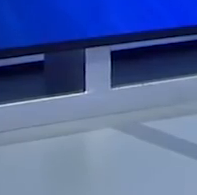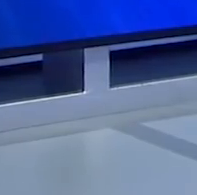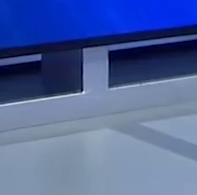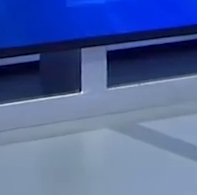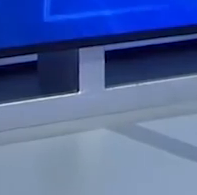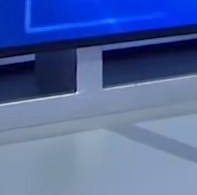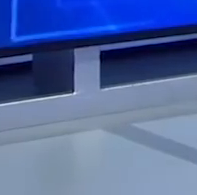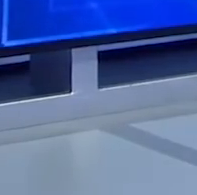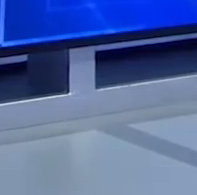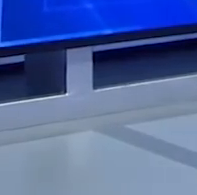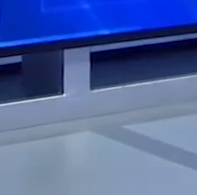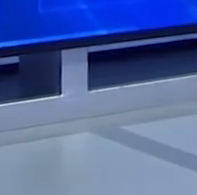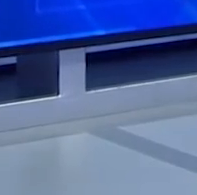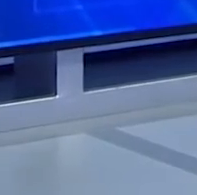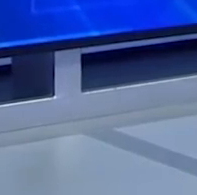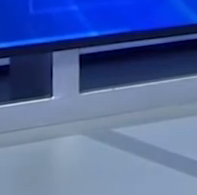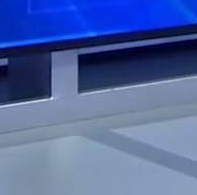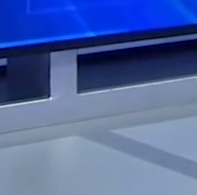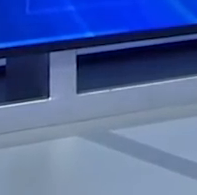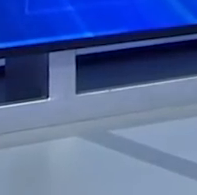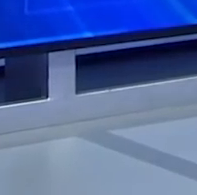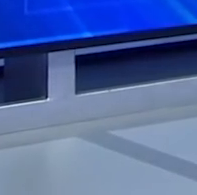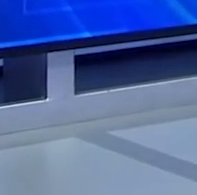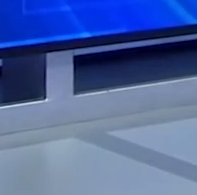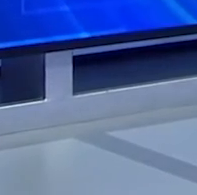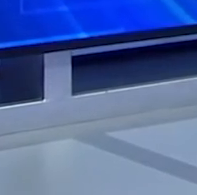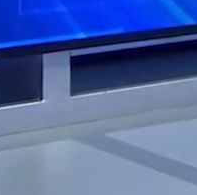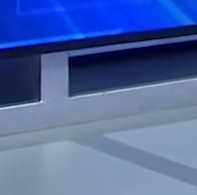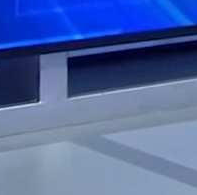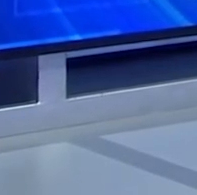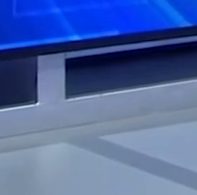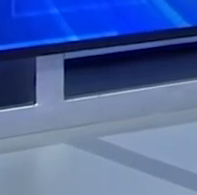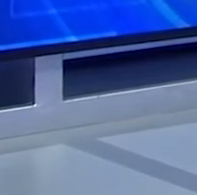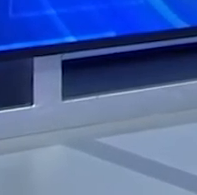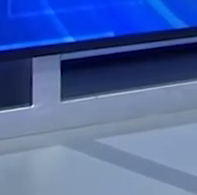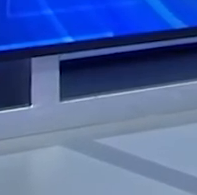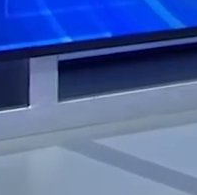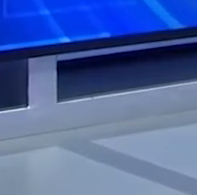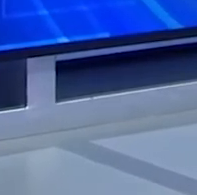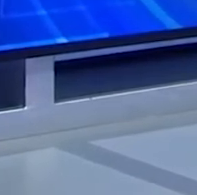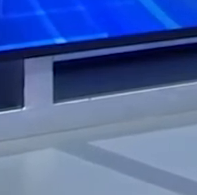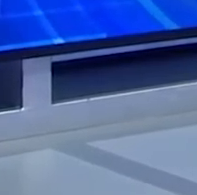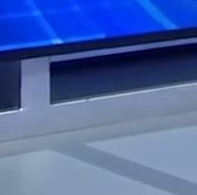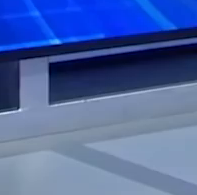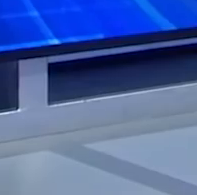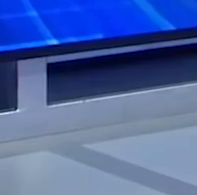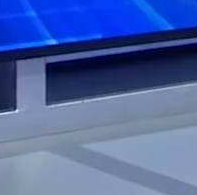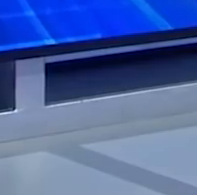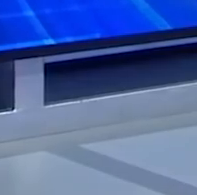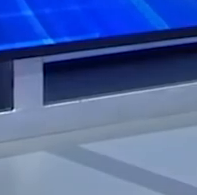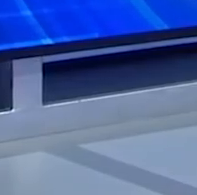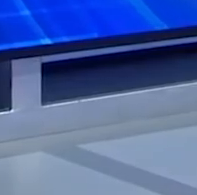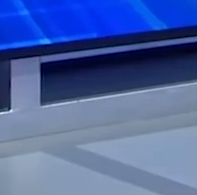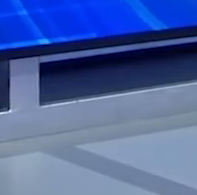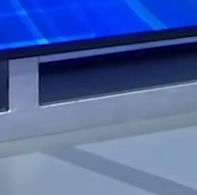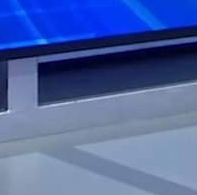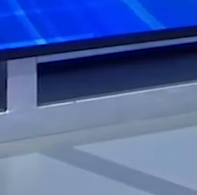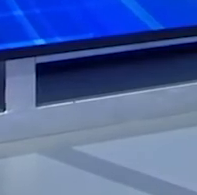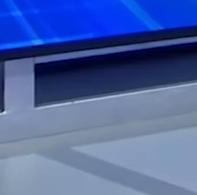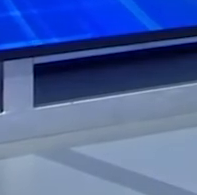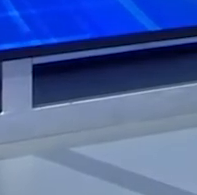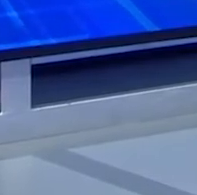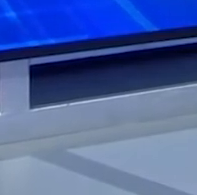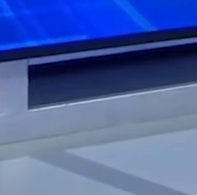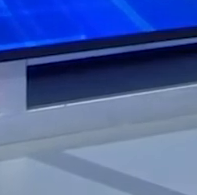Pirma na lang ang kulang para maging ganap na batas ang amendments sa Consumer Act of the Philippines. Layo nitong maprotektahan ang mga mamimili mula sa